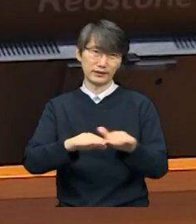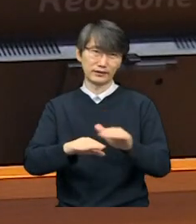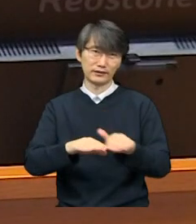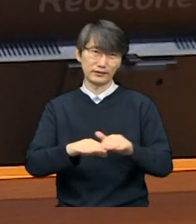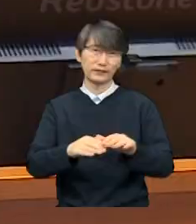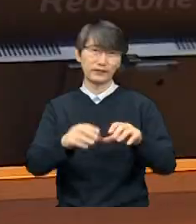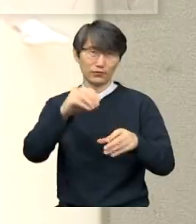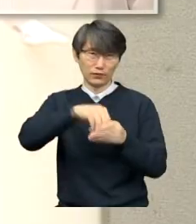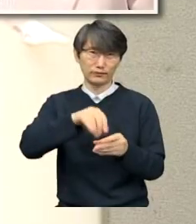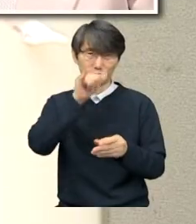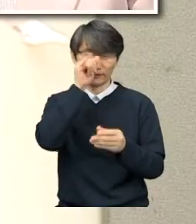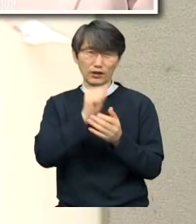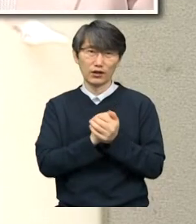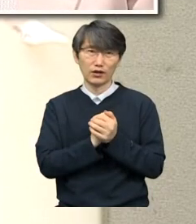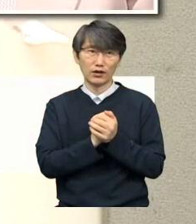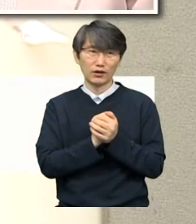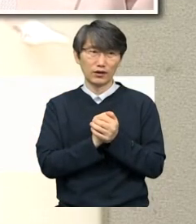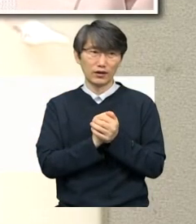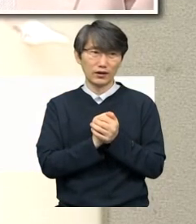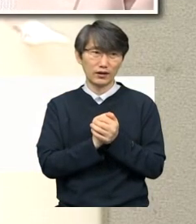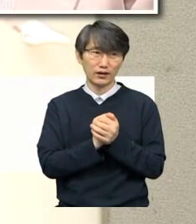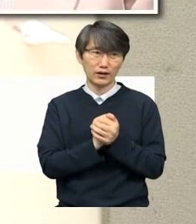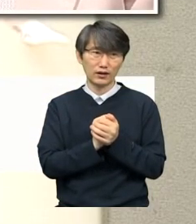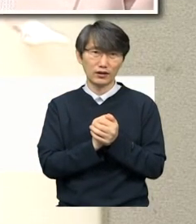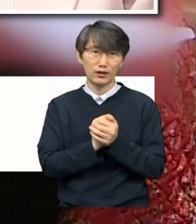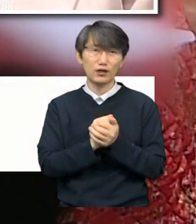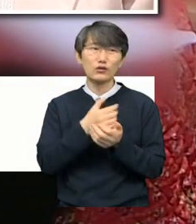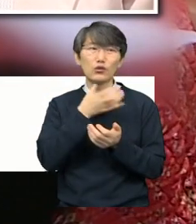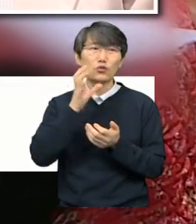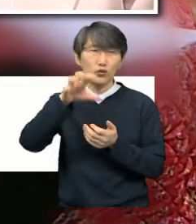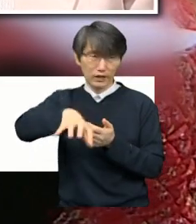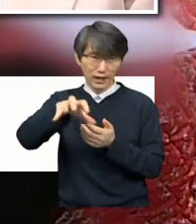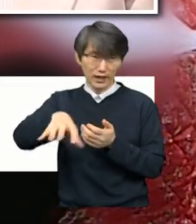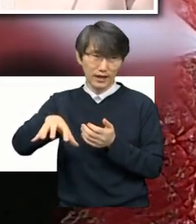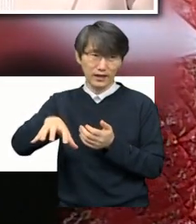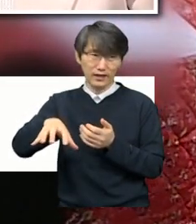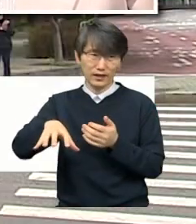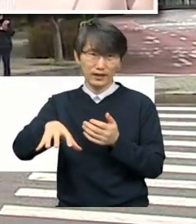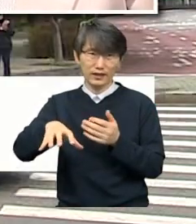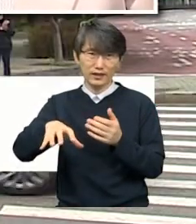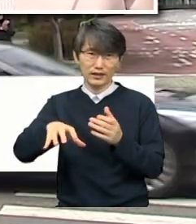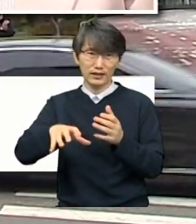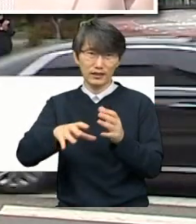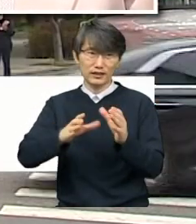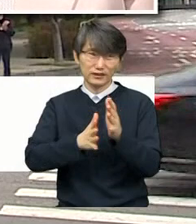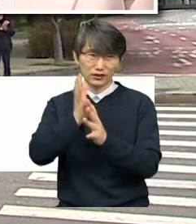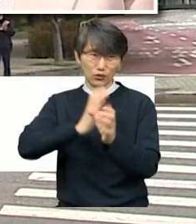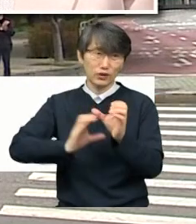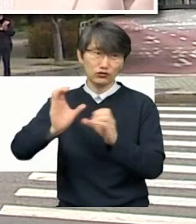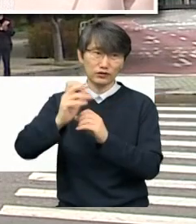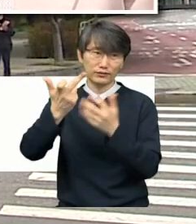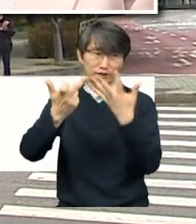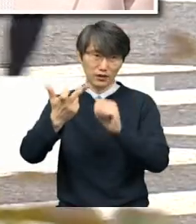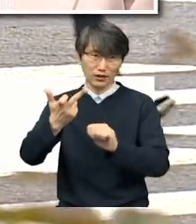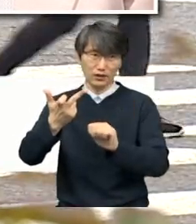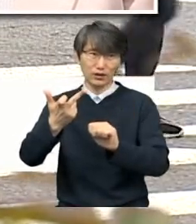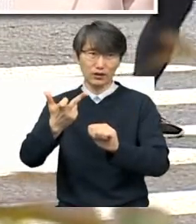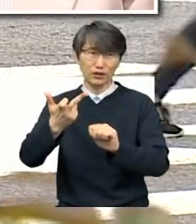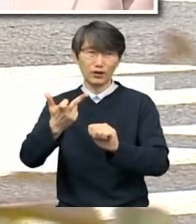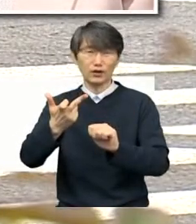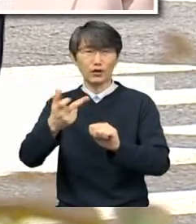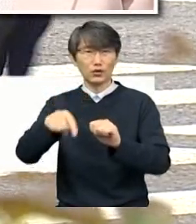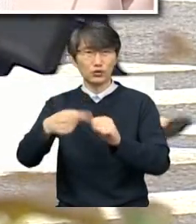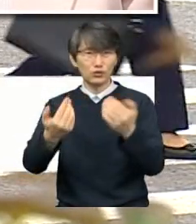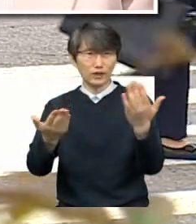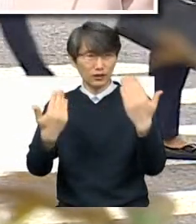포함됐습니다. 구리 강물단 시설 중에 17억 원, 고산철도 지원 도로 개설에